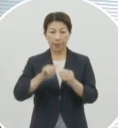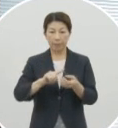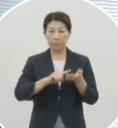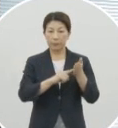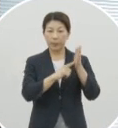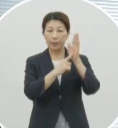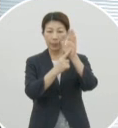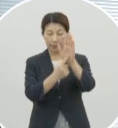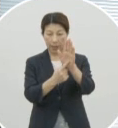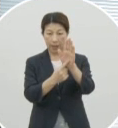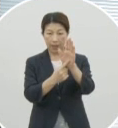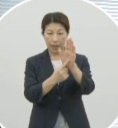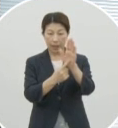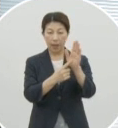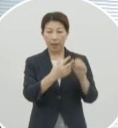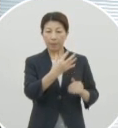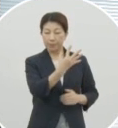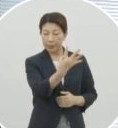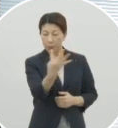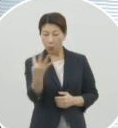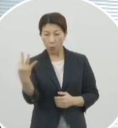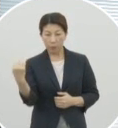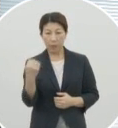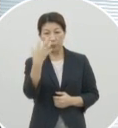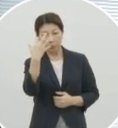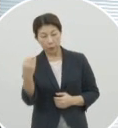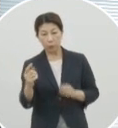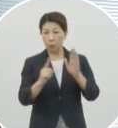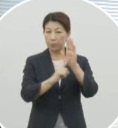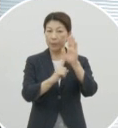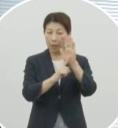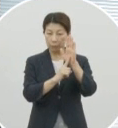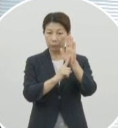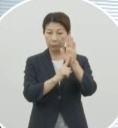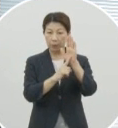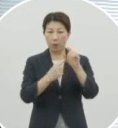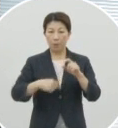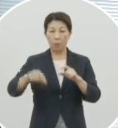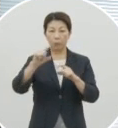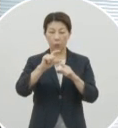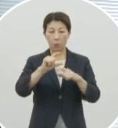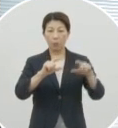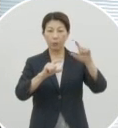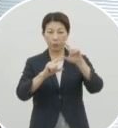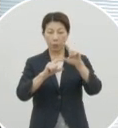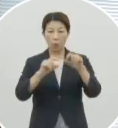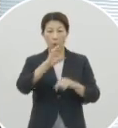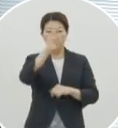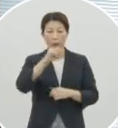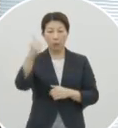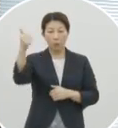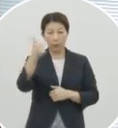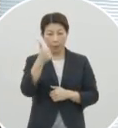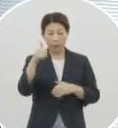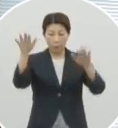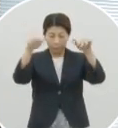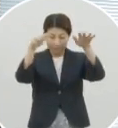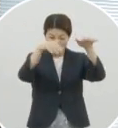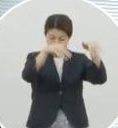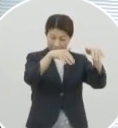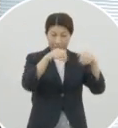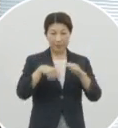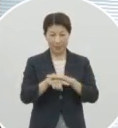して、たくさんの愛知の魅力を PR することで、もっと多くの観光客に来てもらおうとしているんだ。